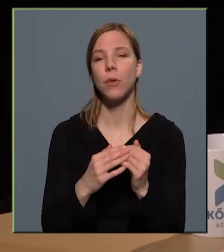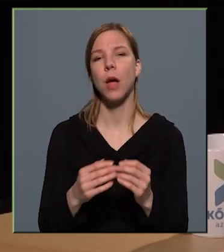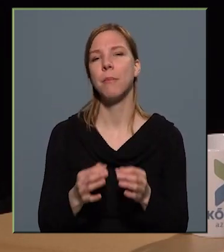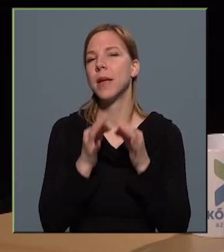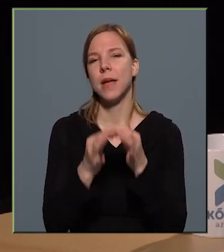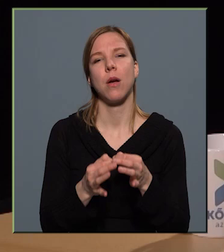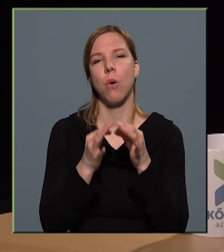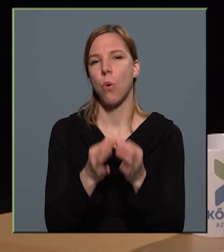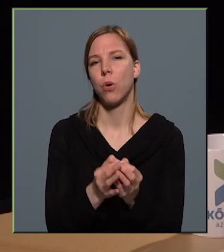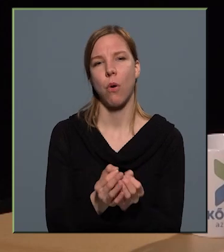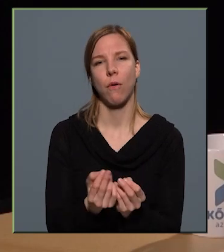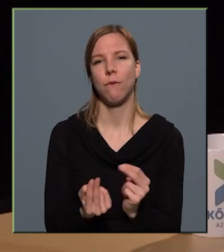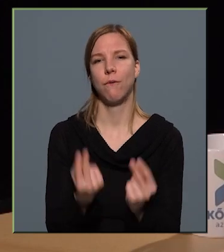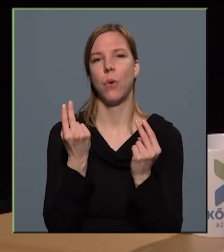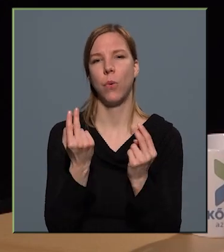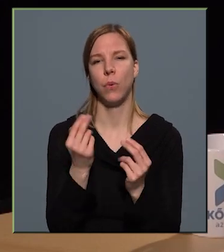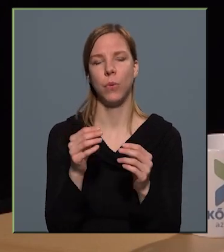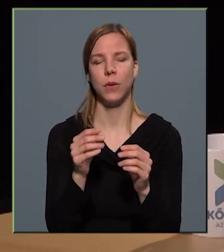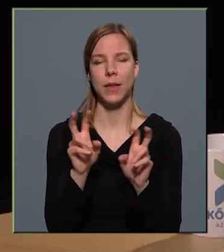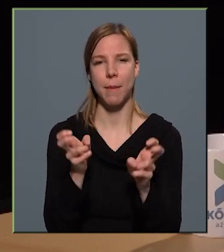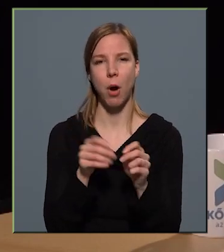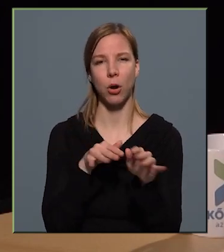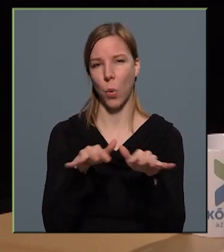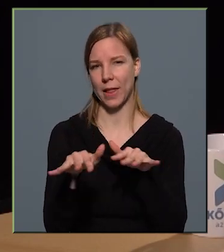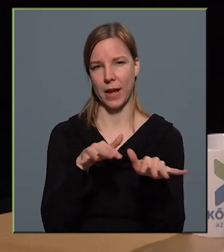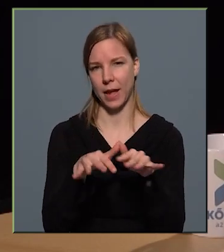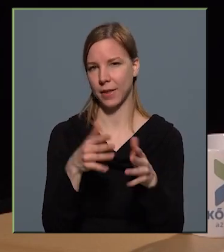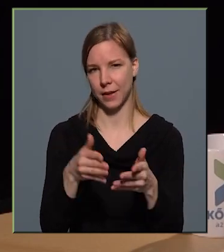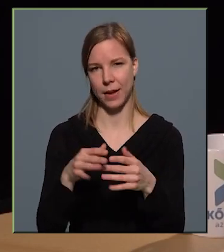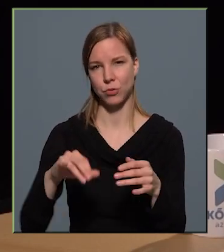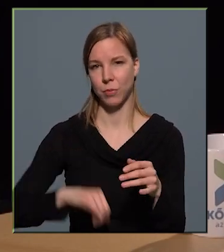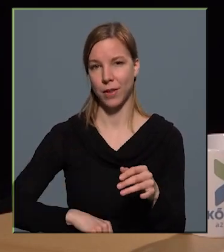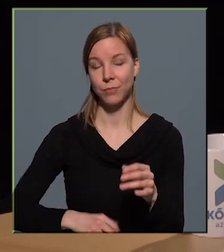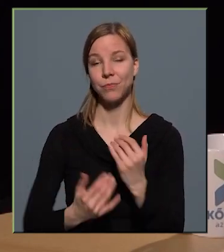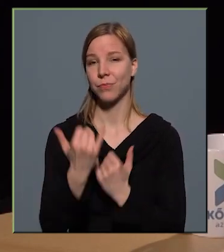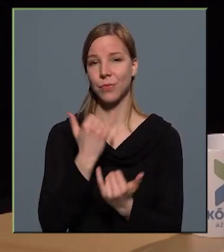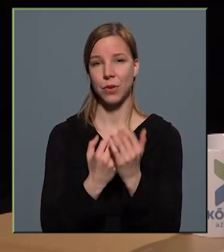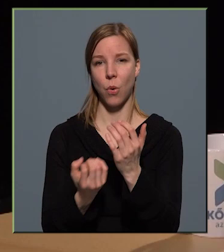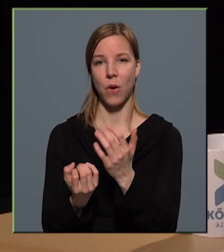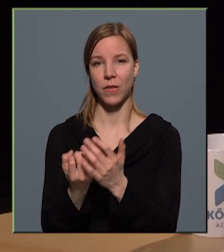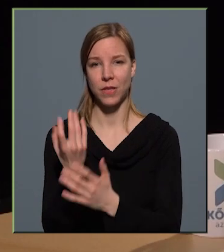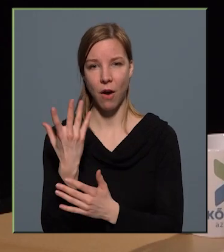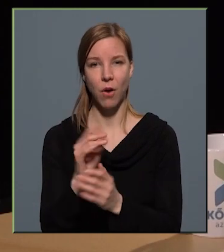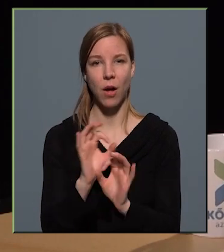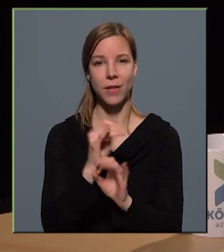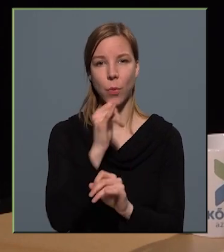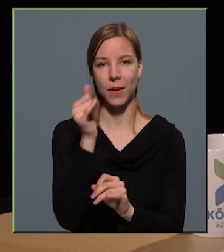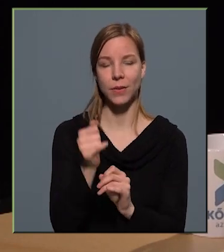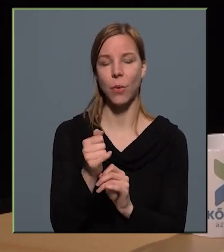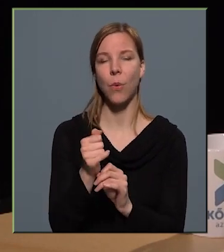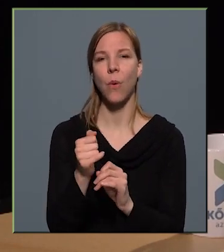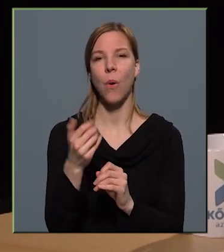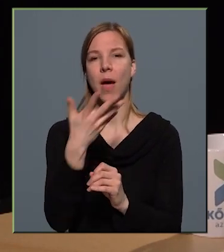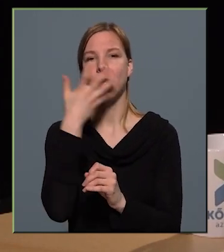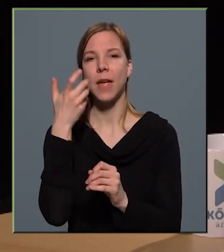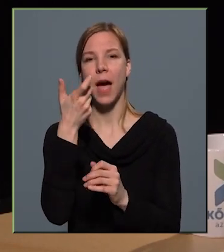a közlekedés, és a közlekedés biztonság. Jön a tavasz, jön a jó idő, itt a nyári gumicserének az időszaka, és